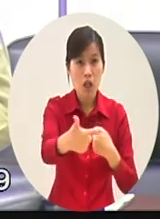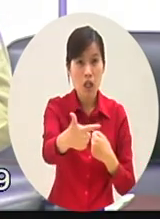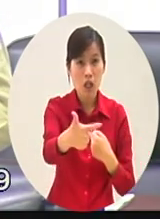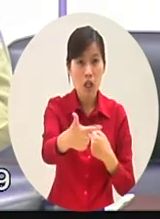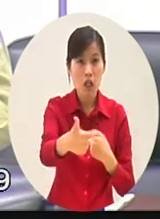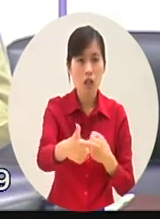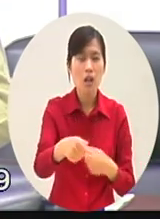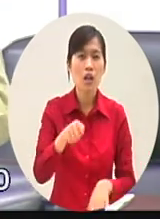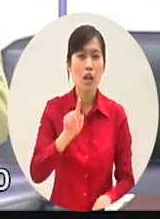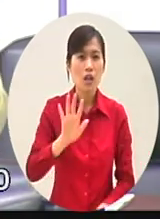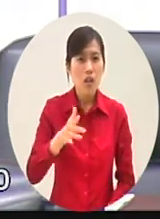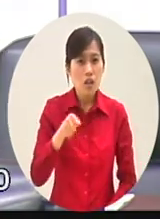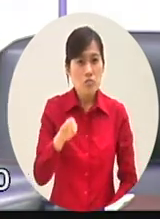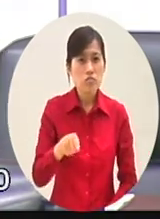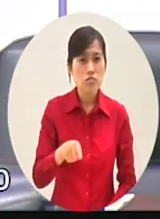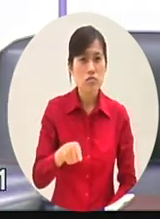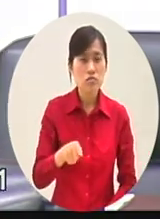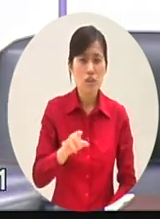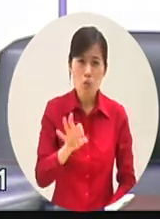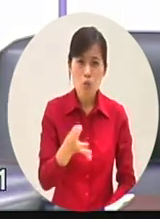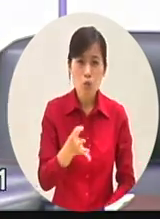市政府里面，可是